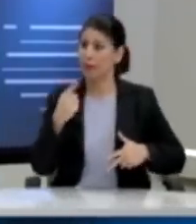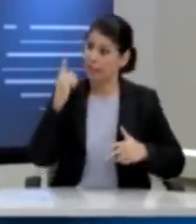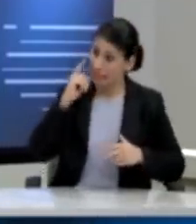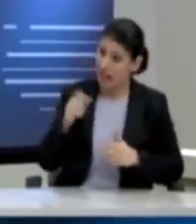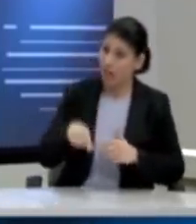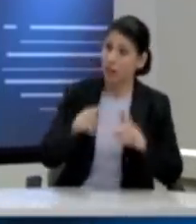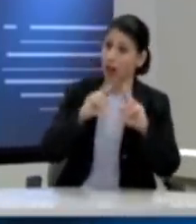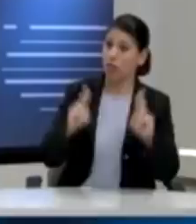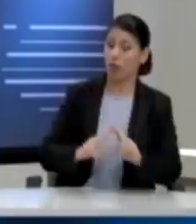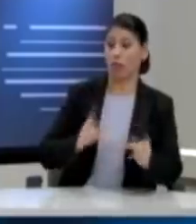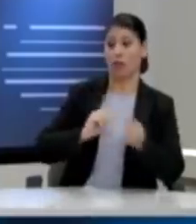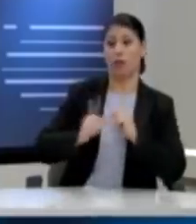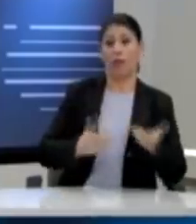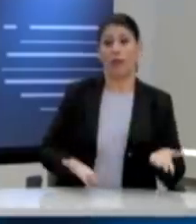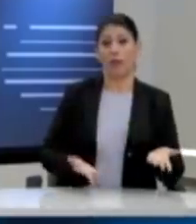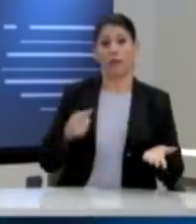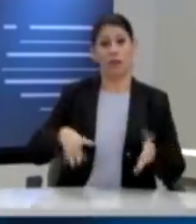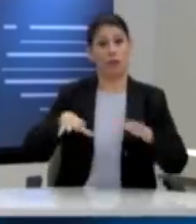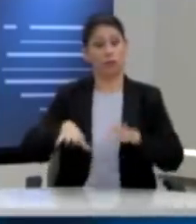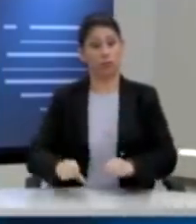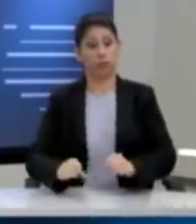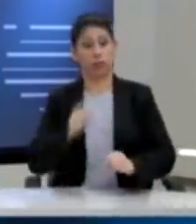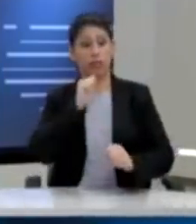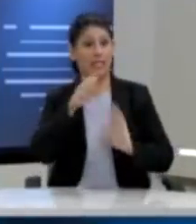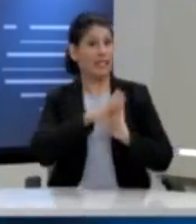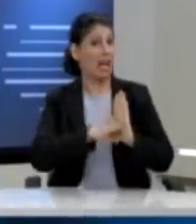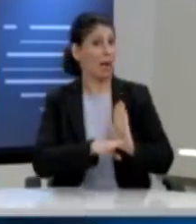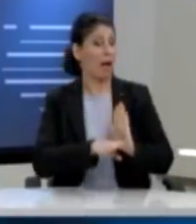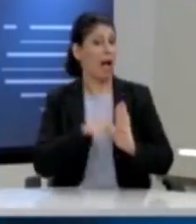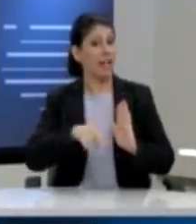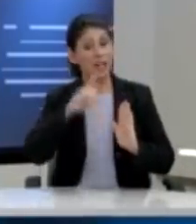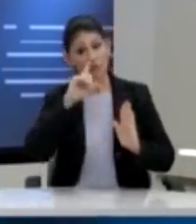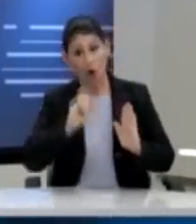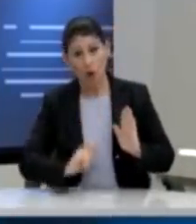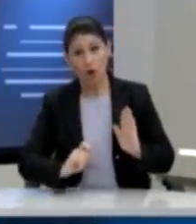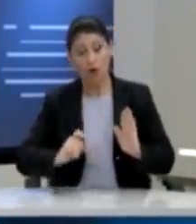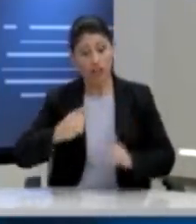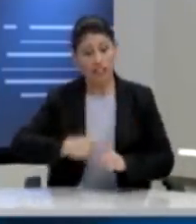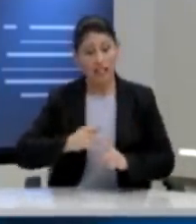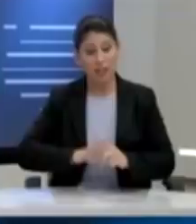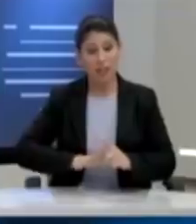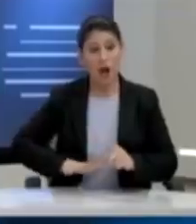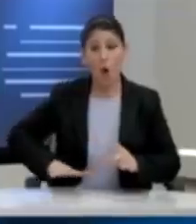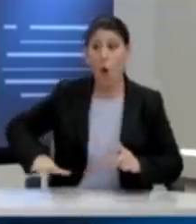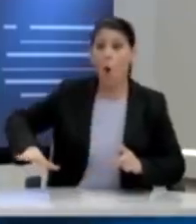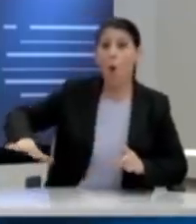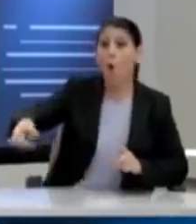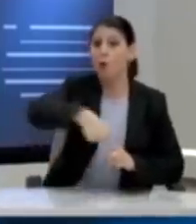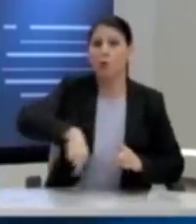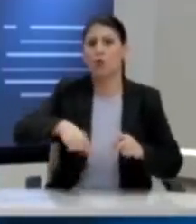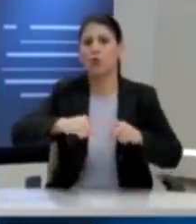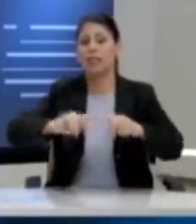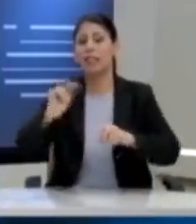αυτά είναι διεθνείς συνθήκες. Είναι κατοχυρωμένες στο Σύνταγμα, είναι υποχρεώσεις της χώρας, για όλους σας τα λέω,